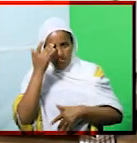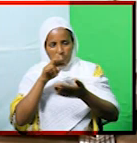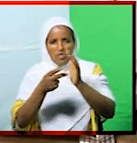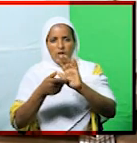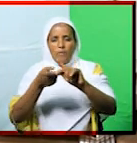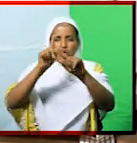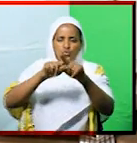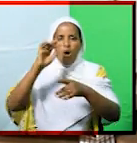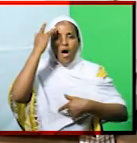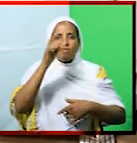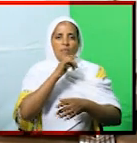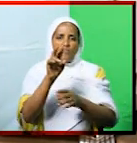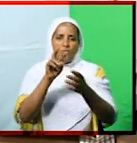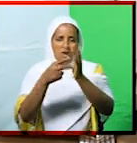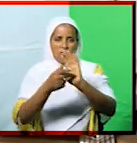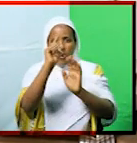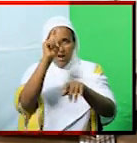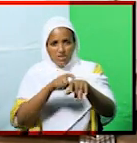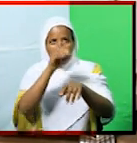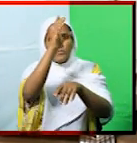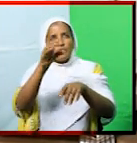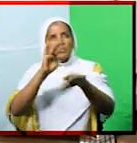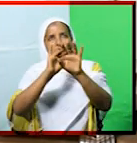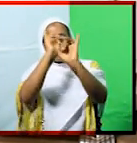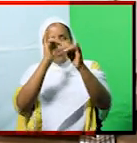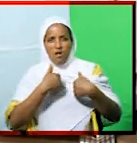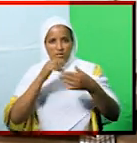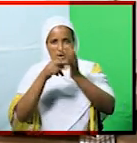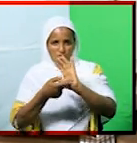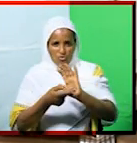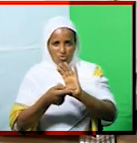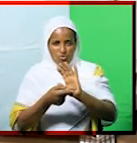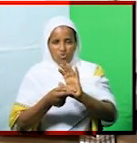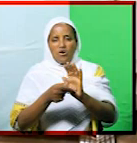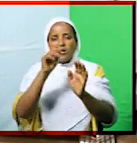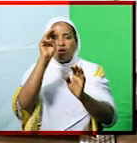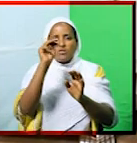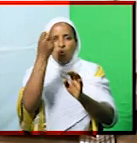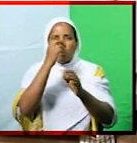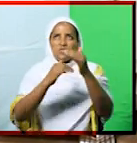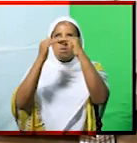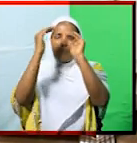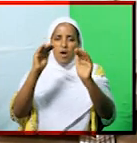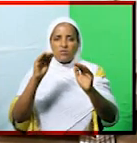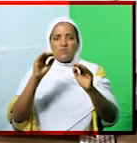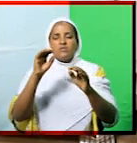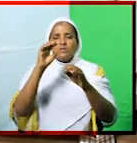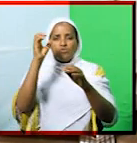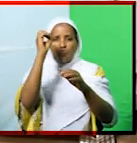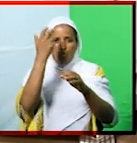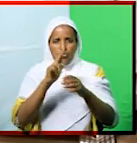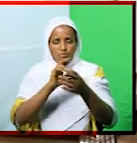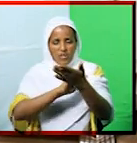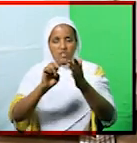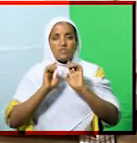አንተ በመስቀል ላይ ህው ምስጢር አሳይህን ይላል። ህው ምስጢር አሳይህን። ይህንን ትምህርተ ኅቡዓትም